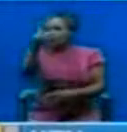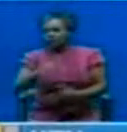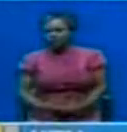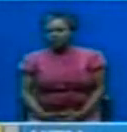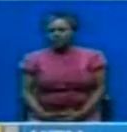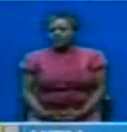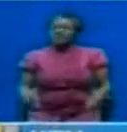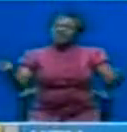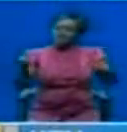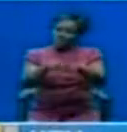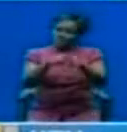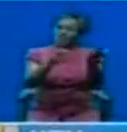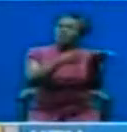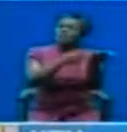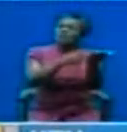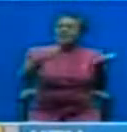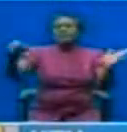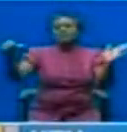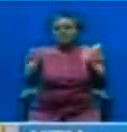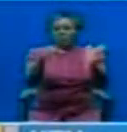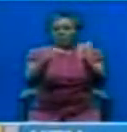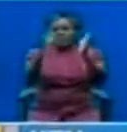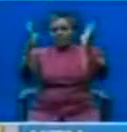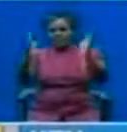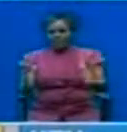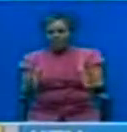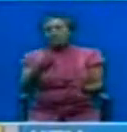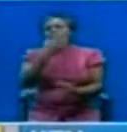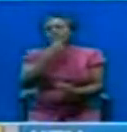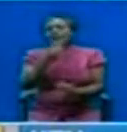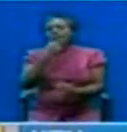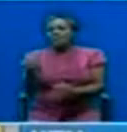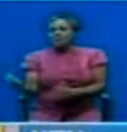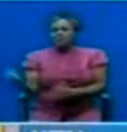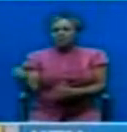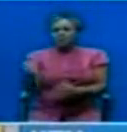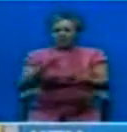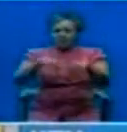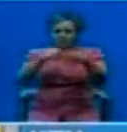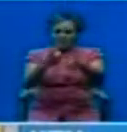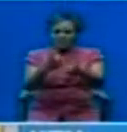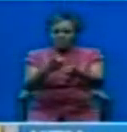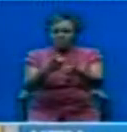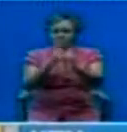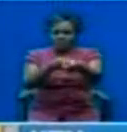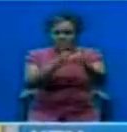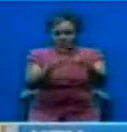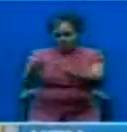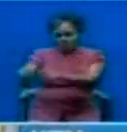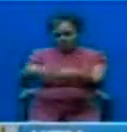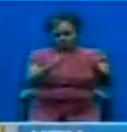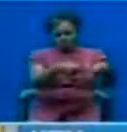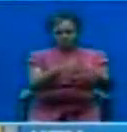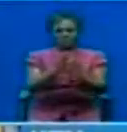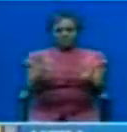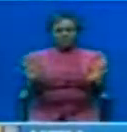Even Kiswahili seems to give her trouble. Baba halimnunulia hali viatu kama zawadi.